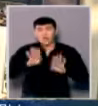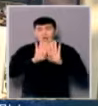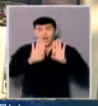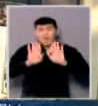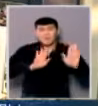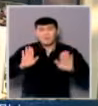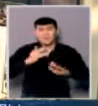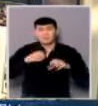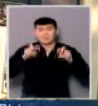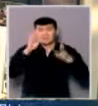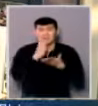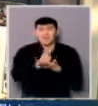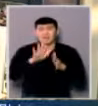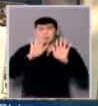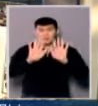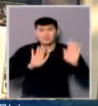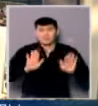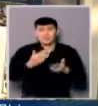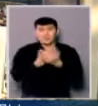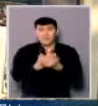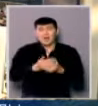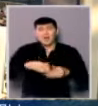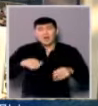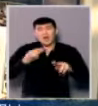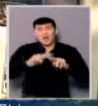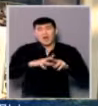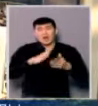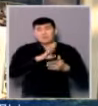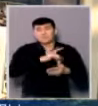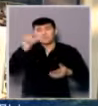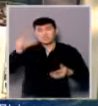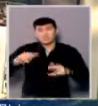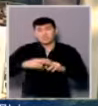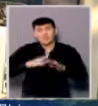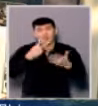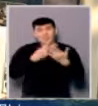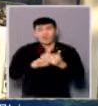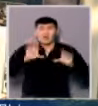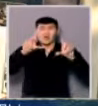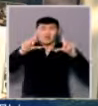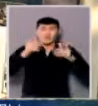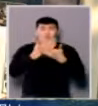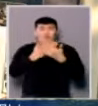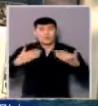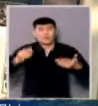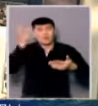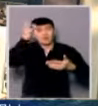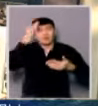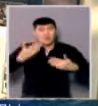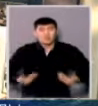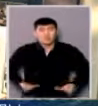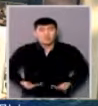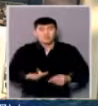музее создана специальная экспозиция, посвященная композитору кюйши. Здесь представлены фотографии, материалы с воспоминаниями из